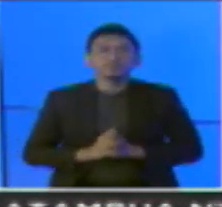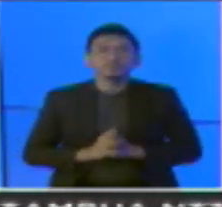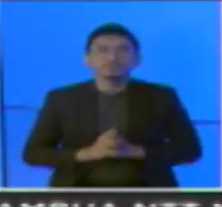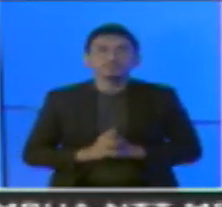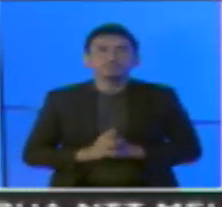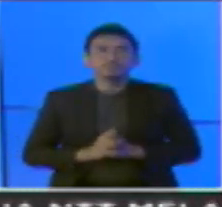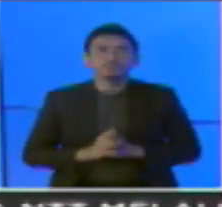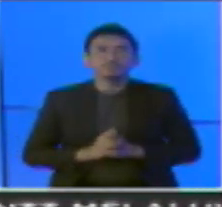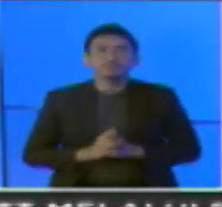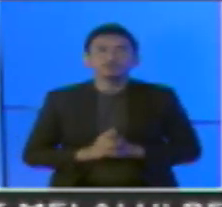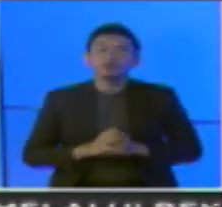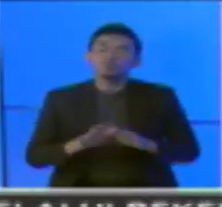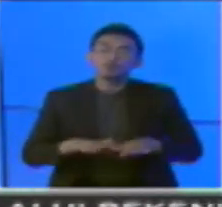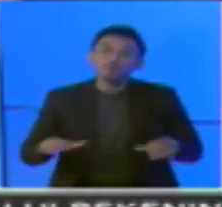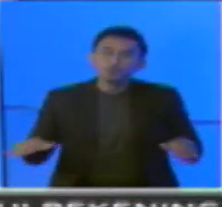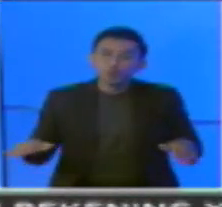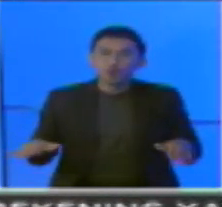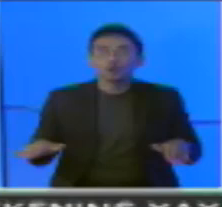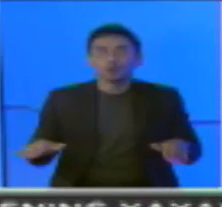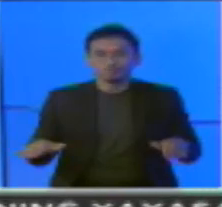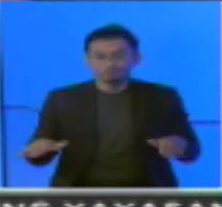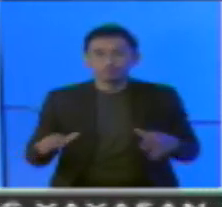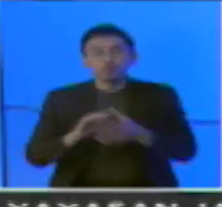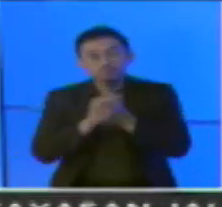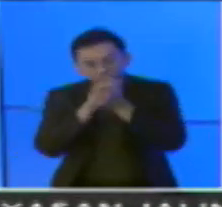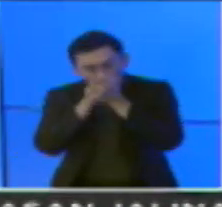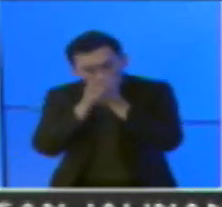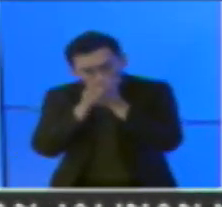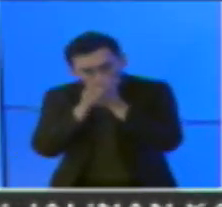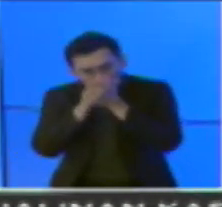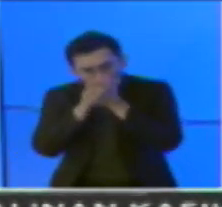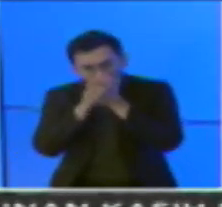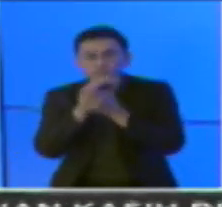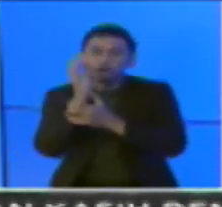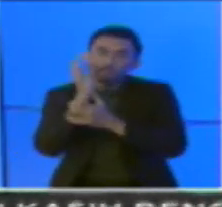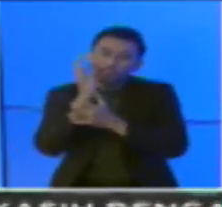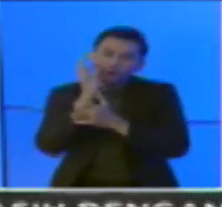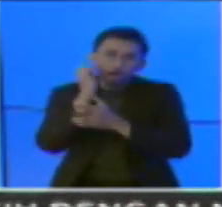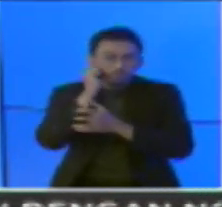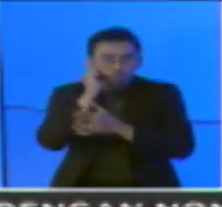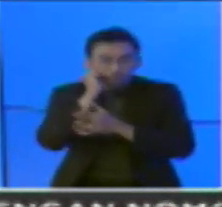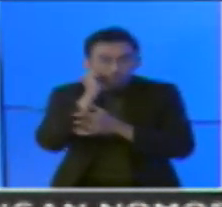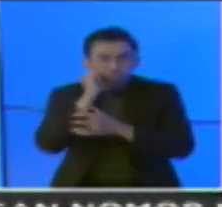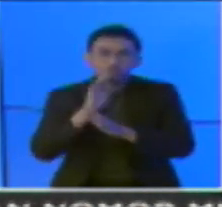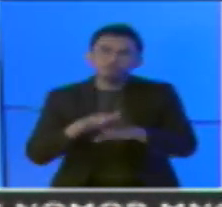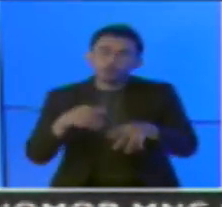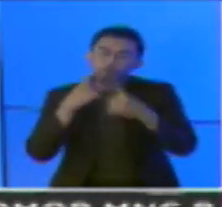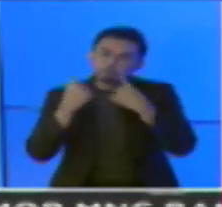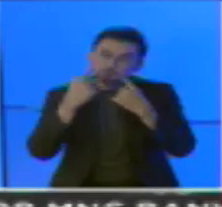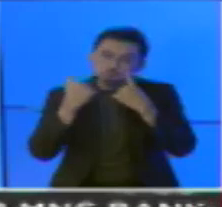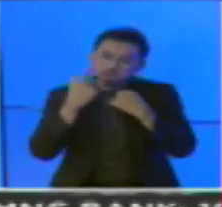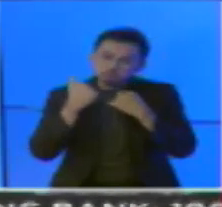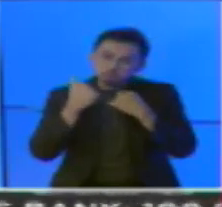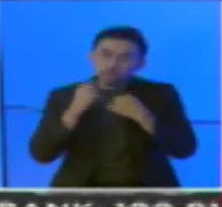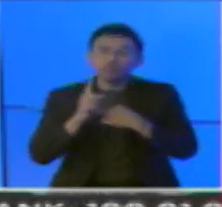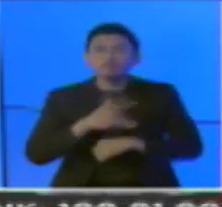Para siswa ini bersimpuh meminta maaf kepada ibu mereka. Mereka pun menangis karena merasa sering berbuat salah kepada sang